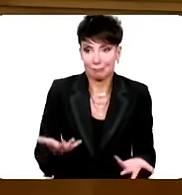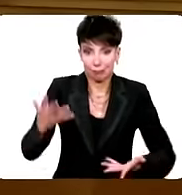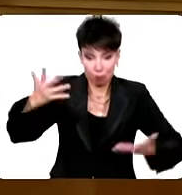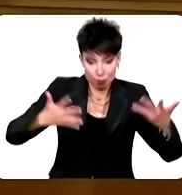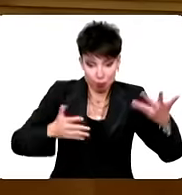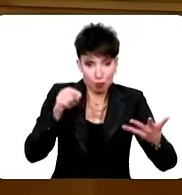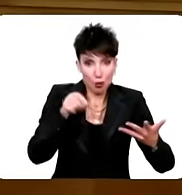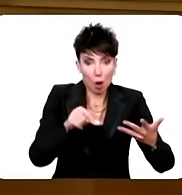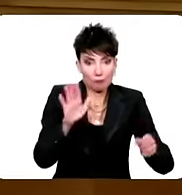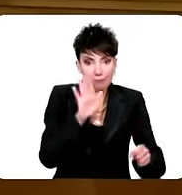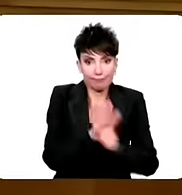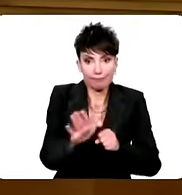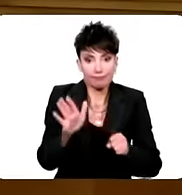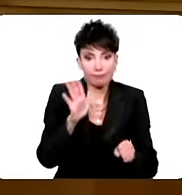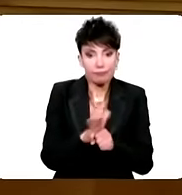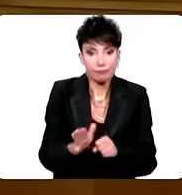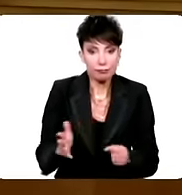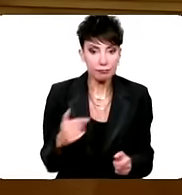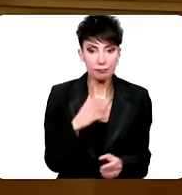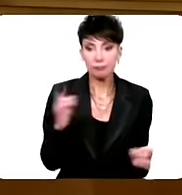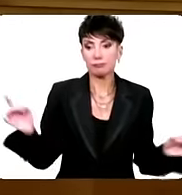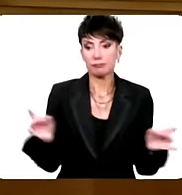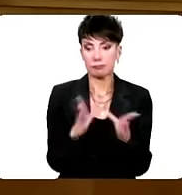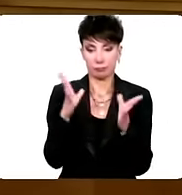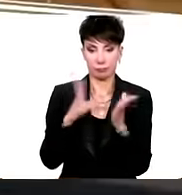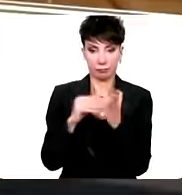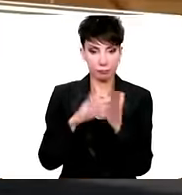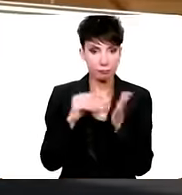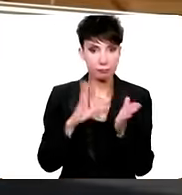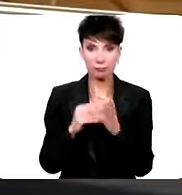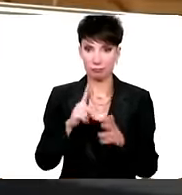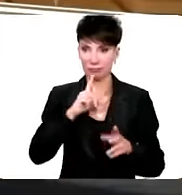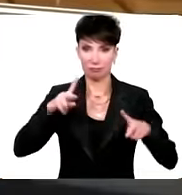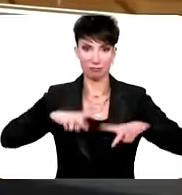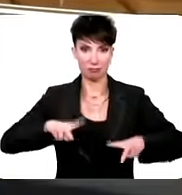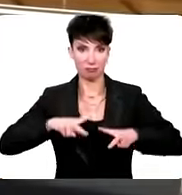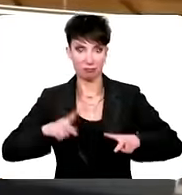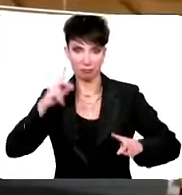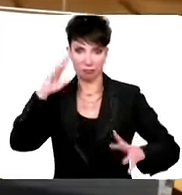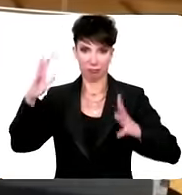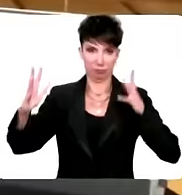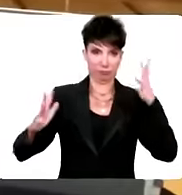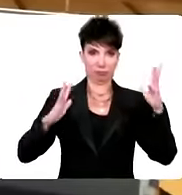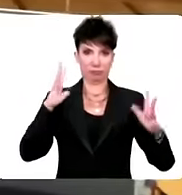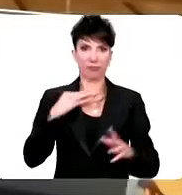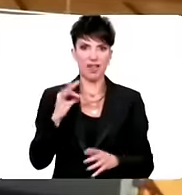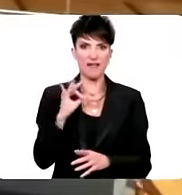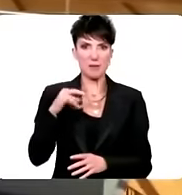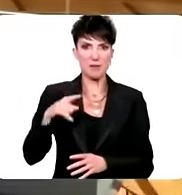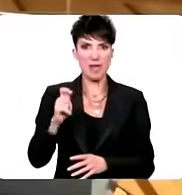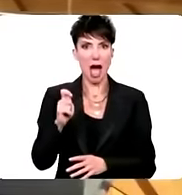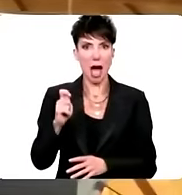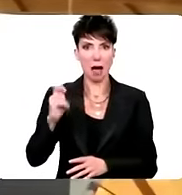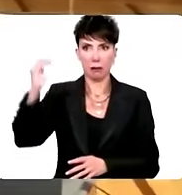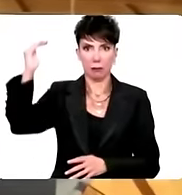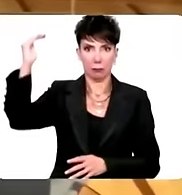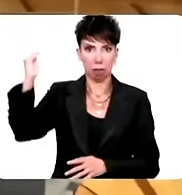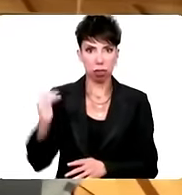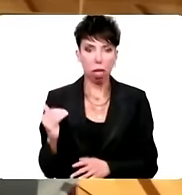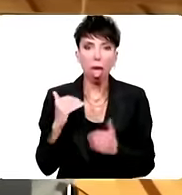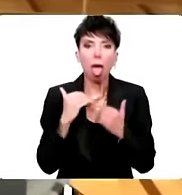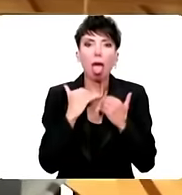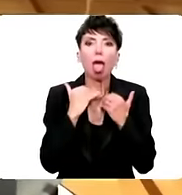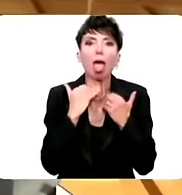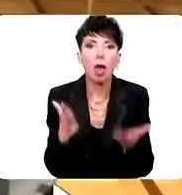κάποιοι ότι αυτή η κυβέρνηση θα κάνει κινήσεις πανικού, θα μειώσει το ΦΠΑ, όταν πιστεύω ακράδαντα ότι δεν το αντέχει η ελληνική οικονομία, μόνο και μόνο για